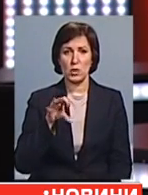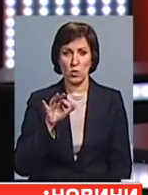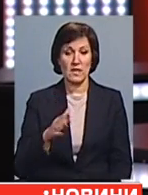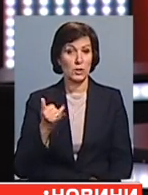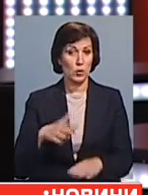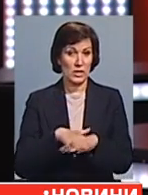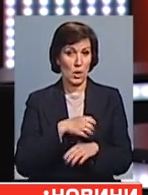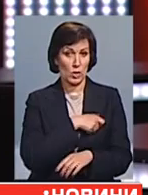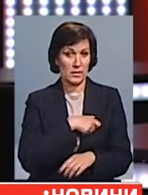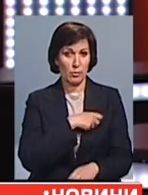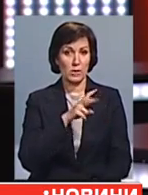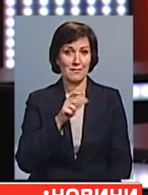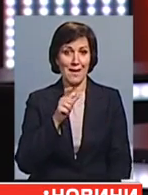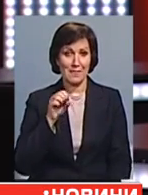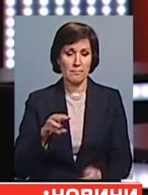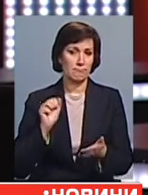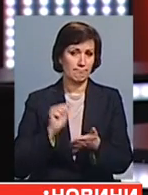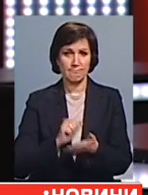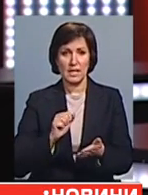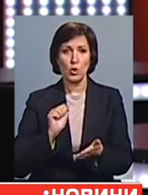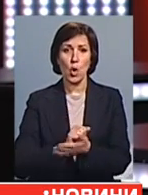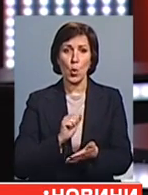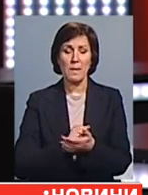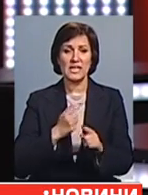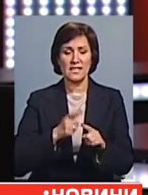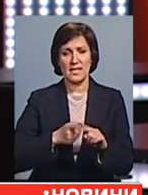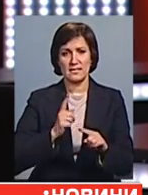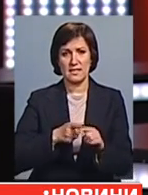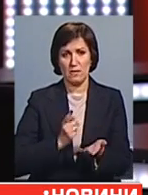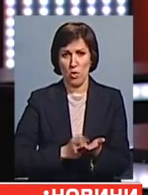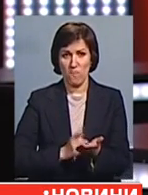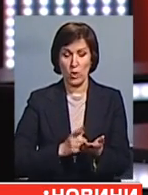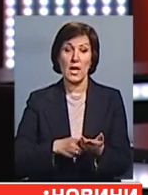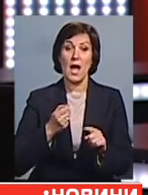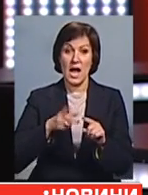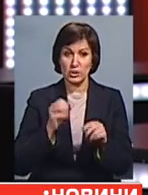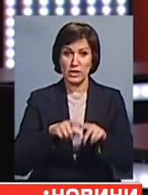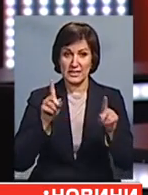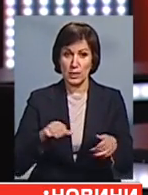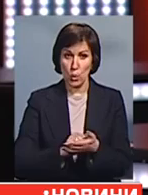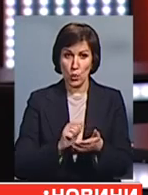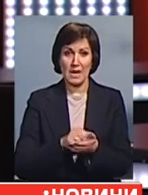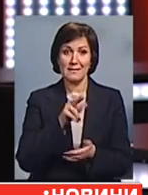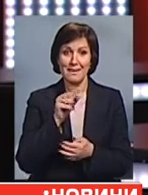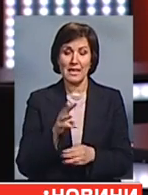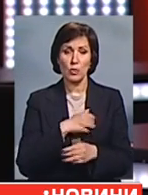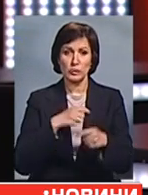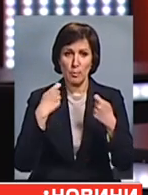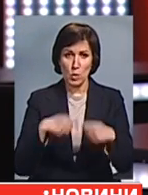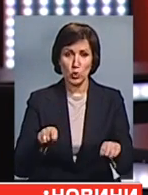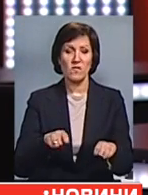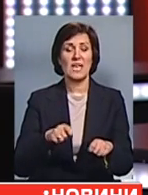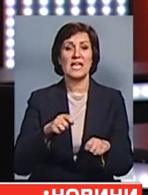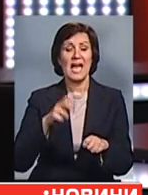народний депутат Мустафа Найєм опублікував документи, які це доводять. А ще за документами ДТЕК збирається продавати державі